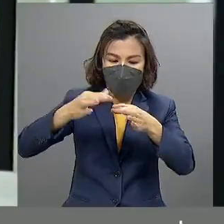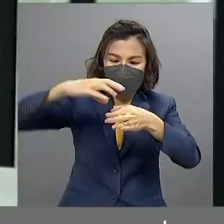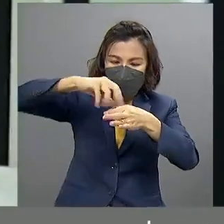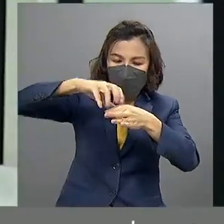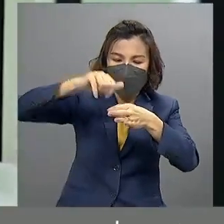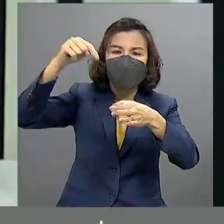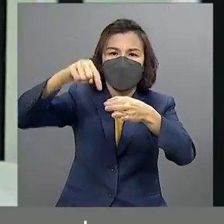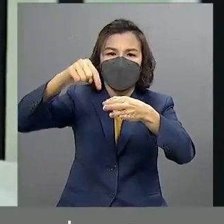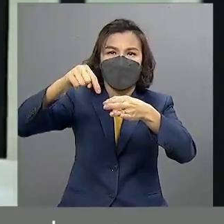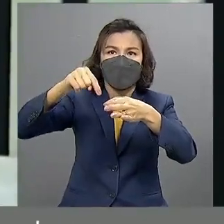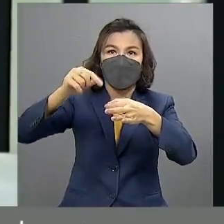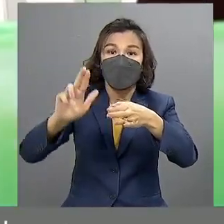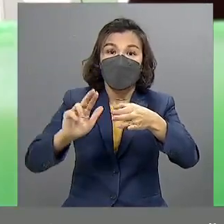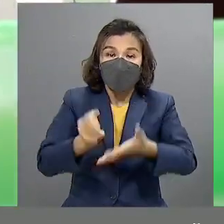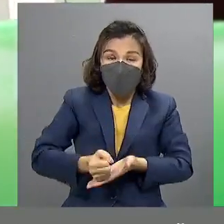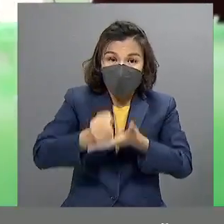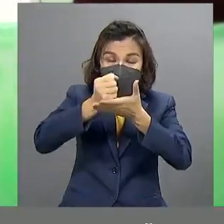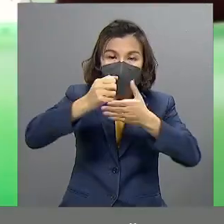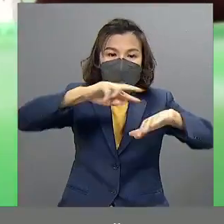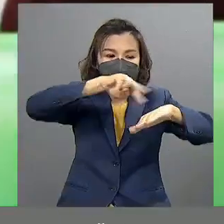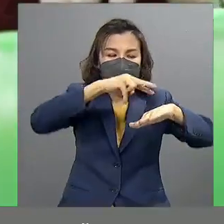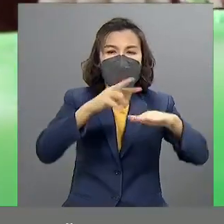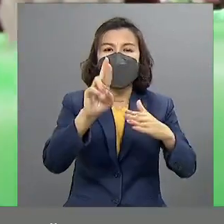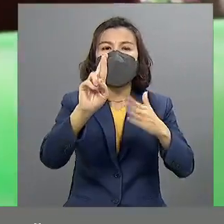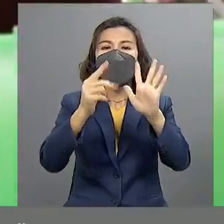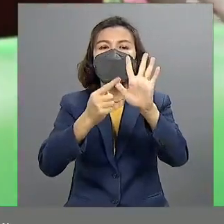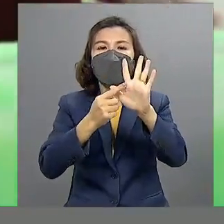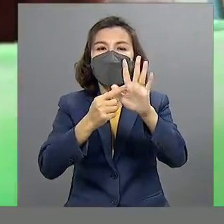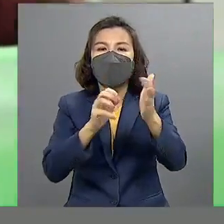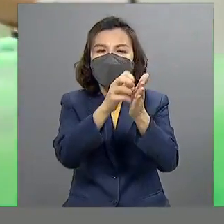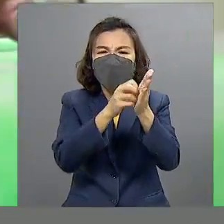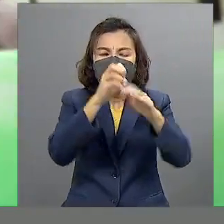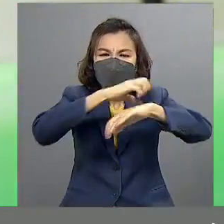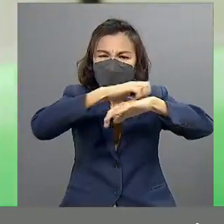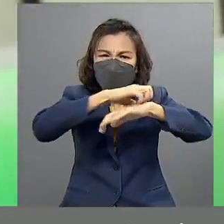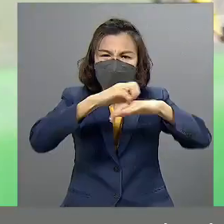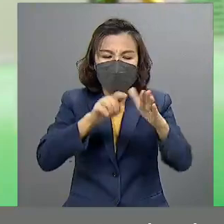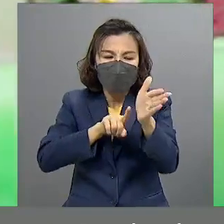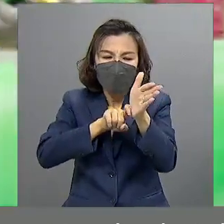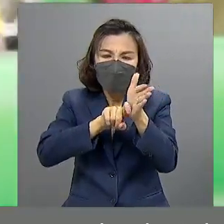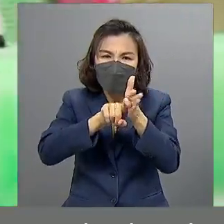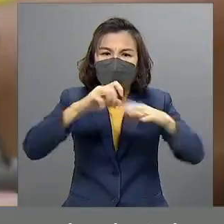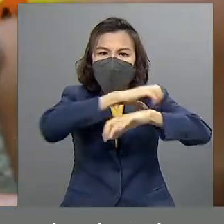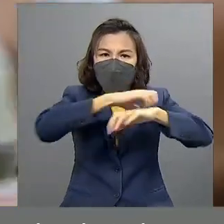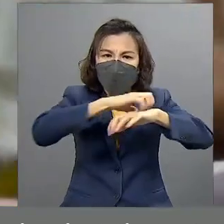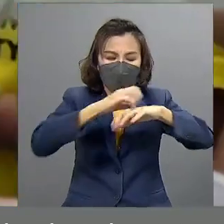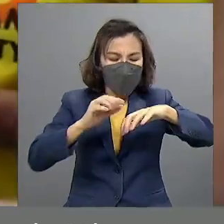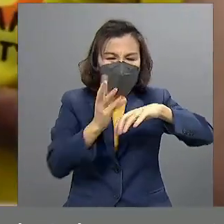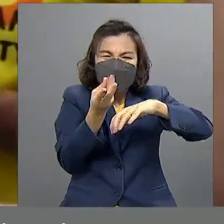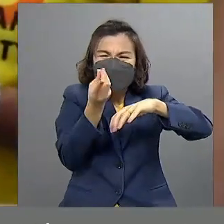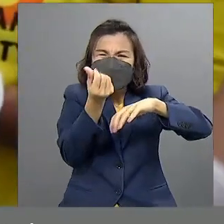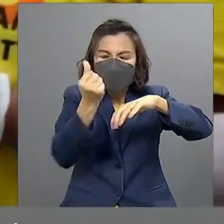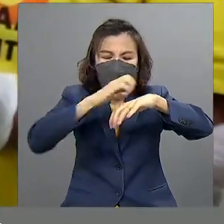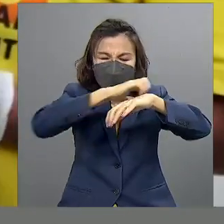การช่วยรักษาเชื้อราที่จะพบในพื้นที่น้ำท่วมขังลดอาการเท้าเปื่อยซึ่งปัจจุบันนี้ยา